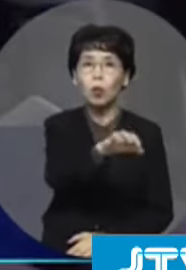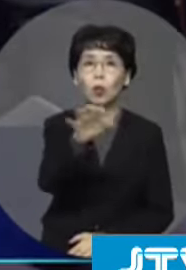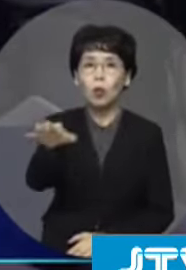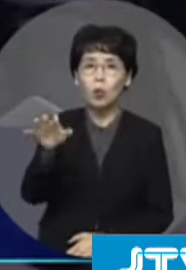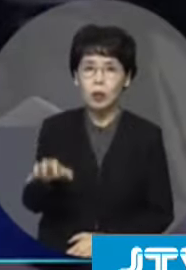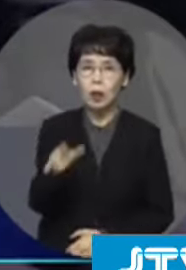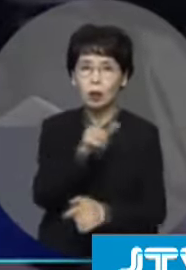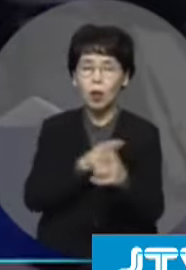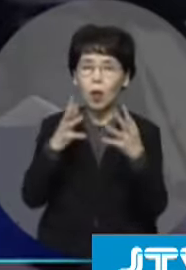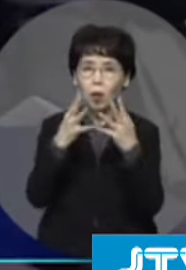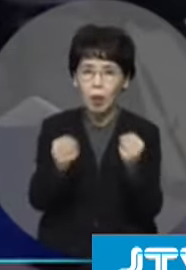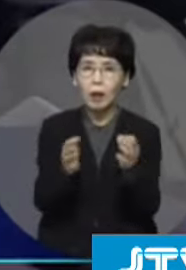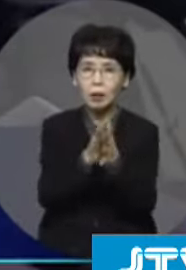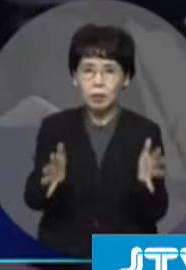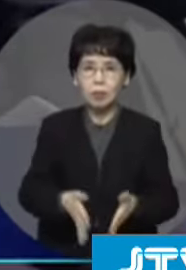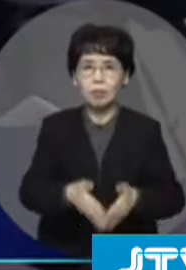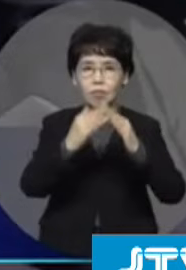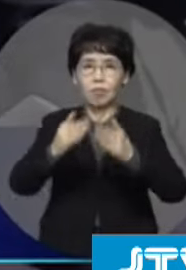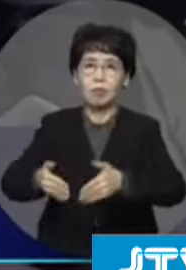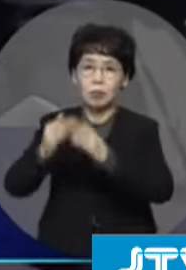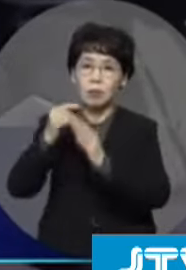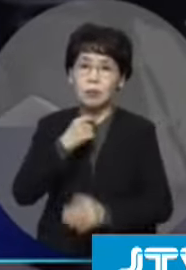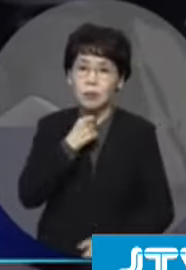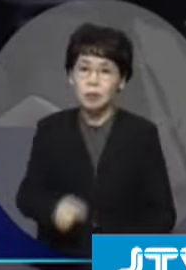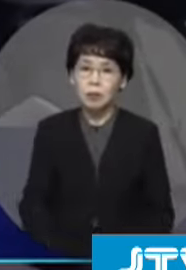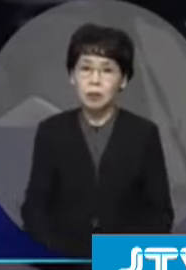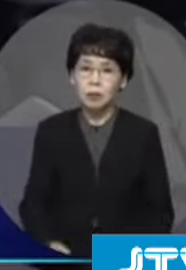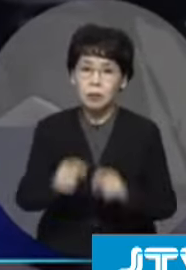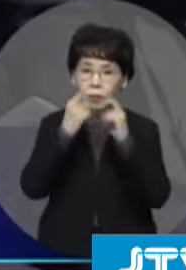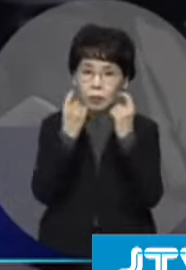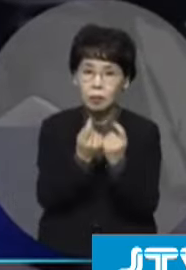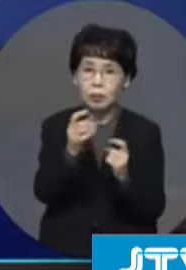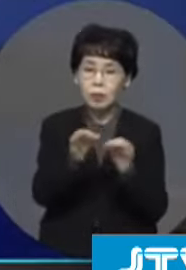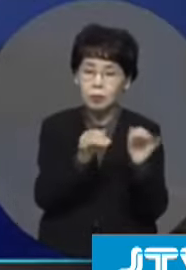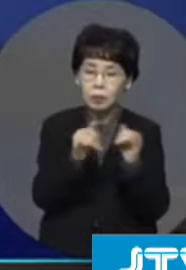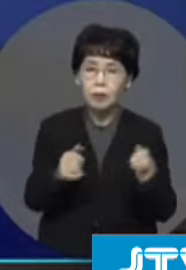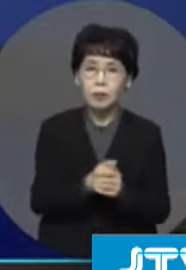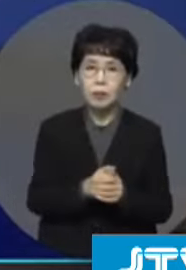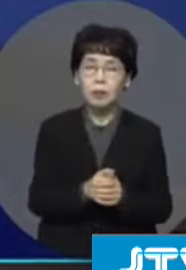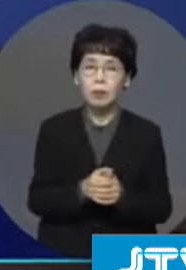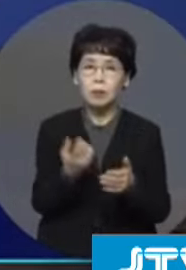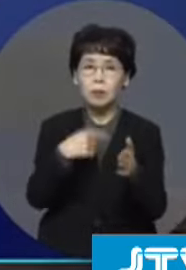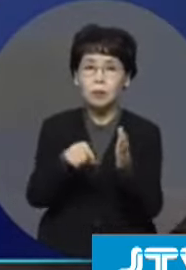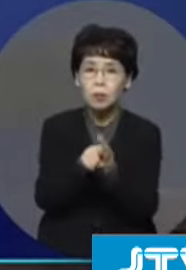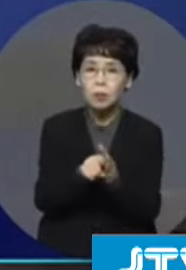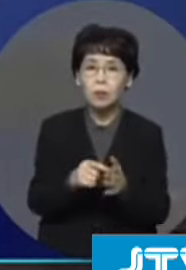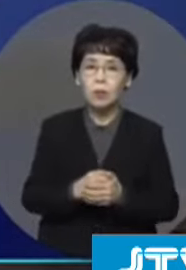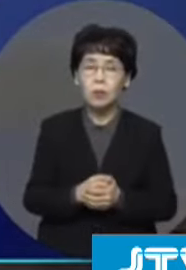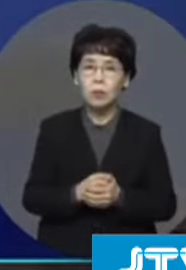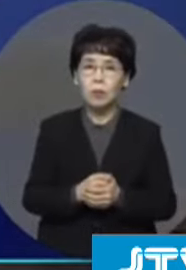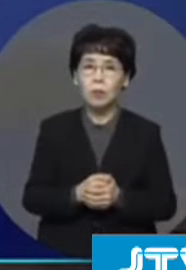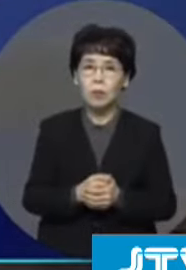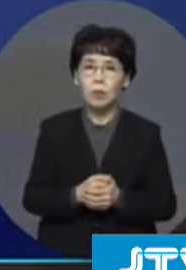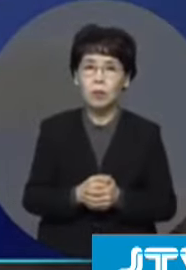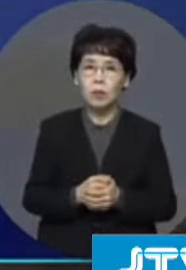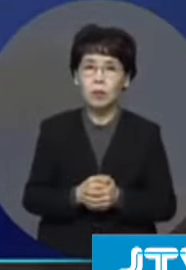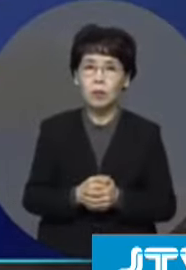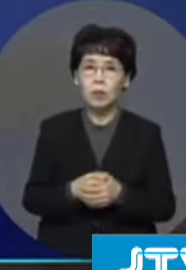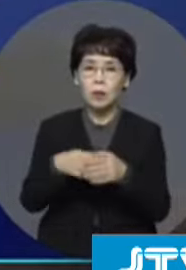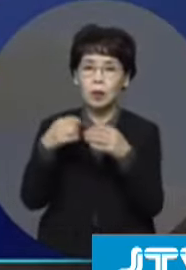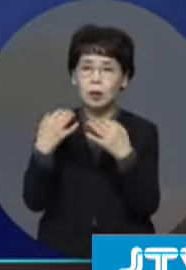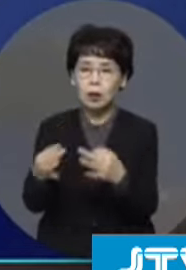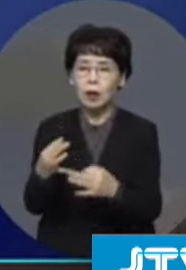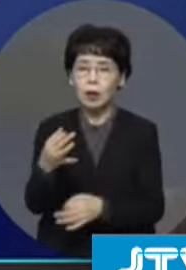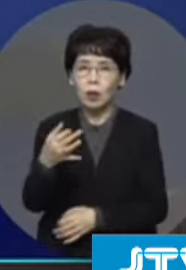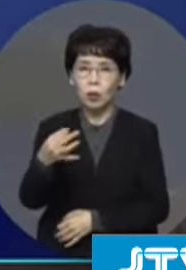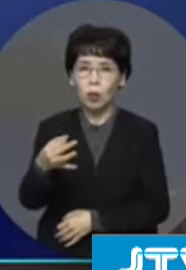더 많은 주택을 공급하겠습니다. 소상공인, 자영업자들을 위한 금융지원과